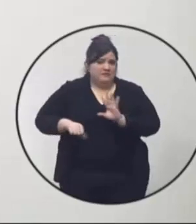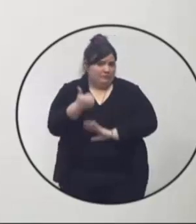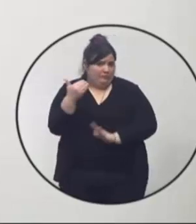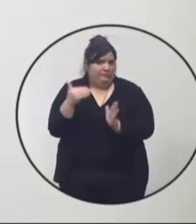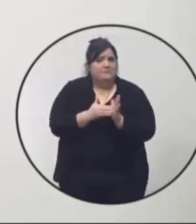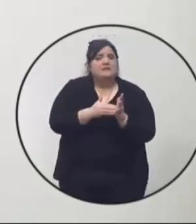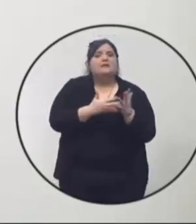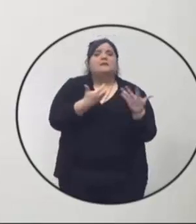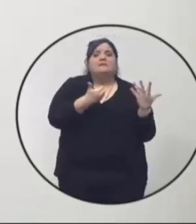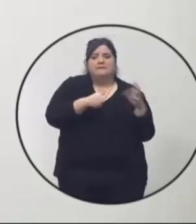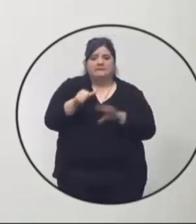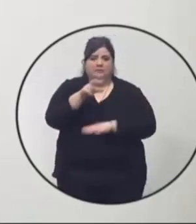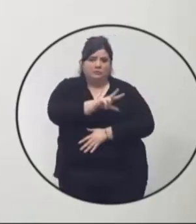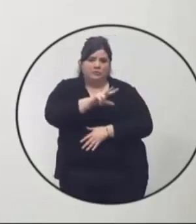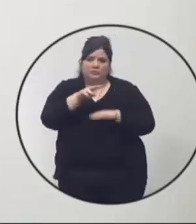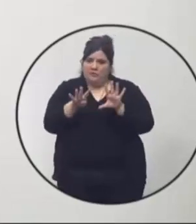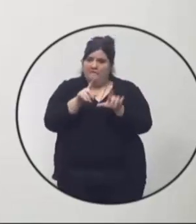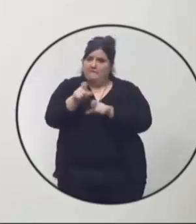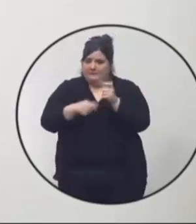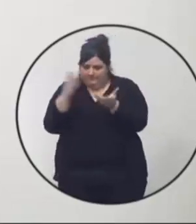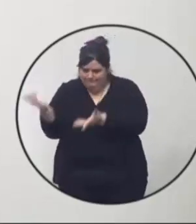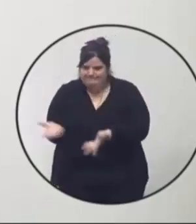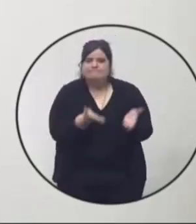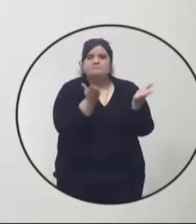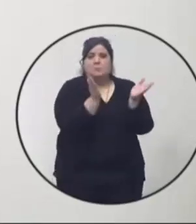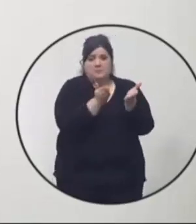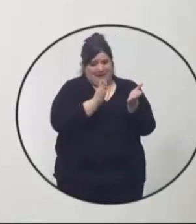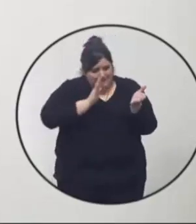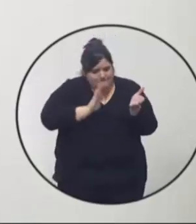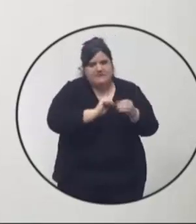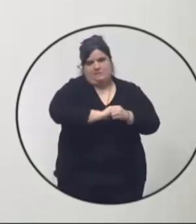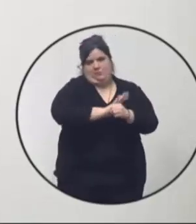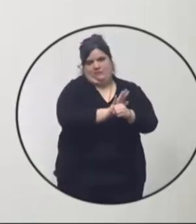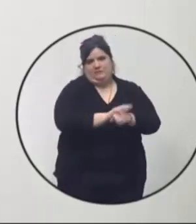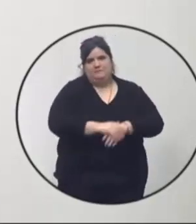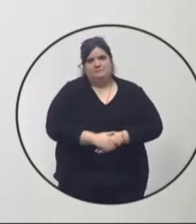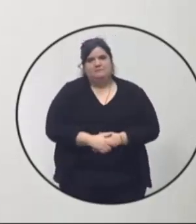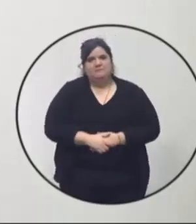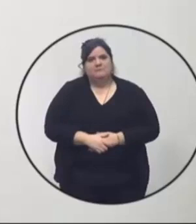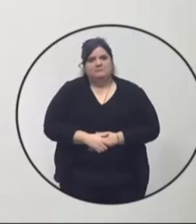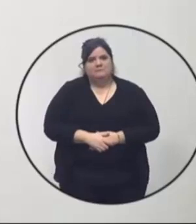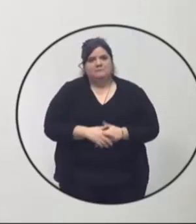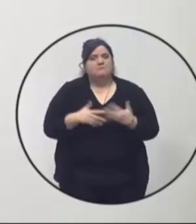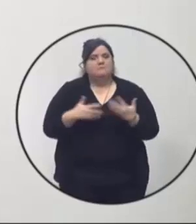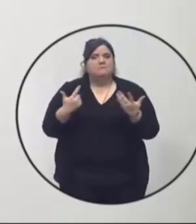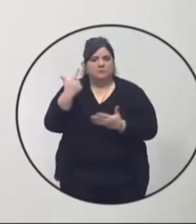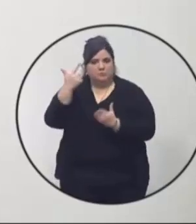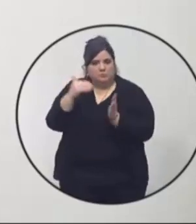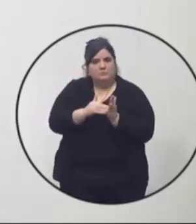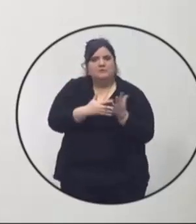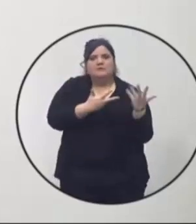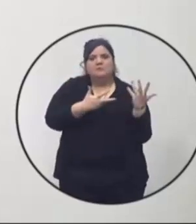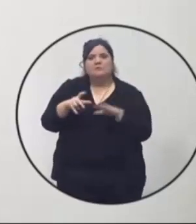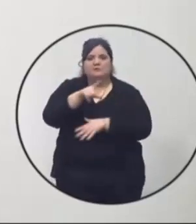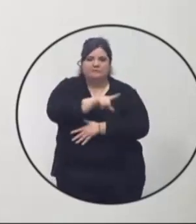ses pensées je vous dis qu'on n'a pas de stock de rien du tout les mecs ils balancent des trucs à la télé mais ça stock